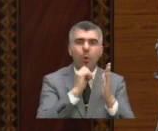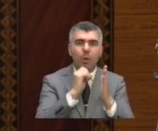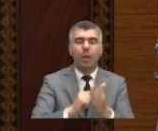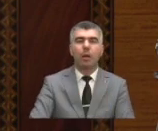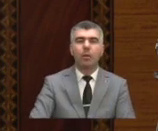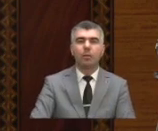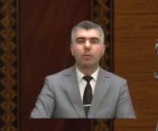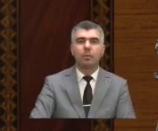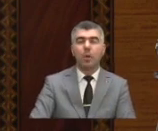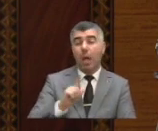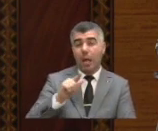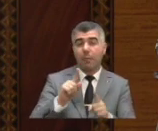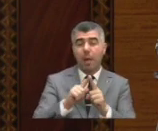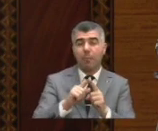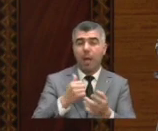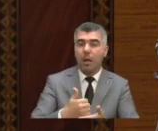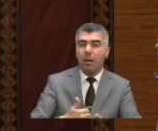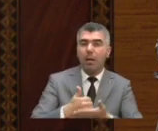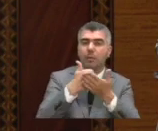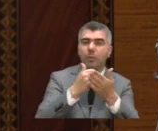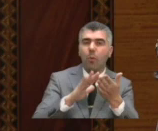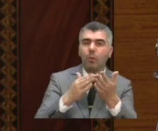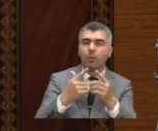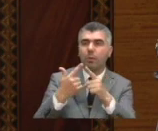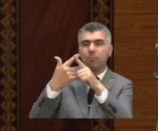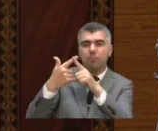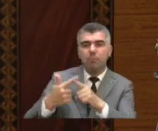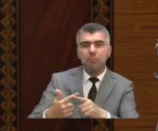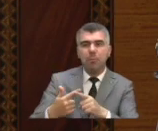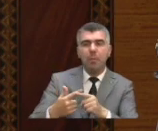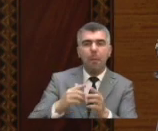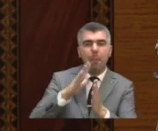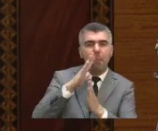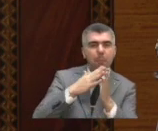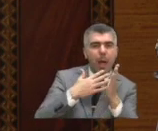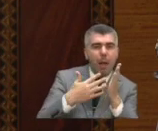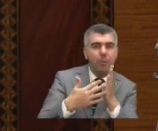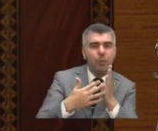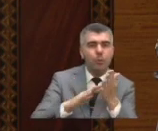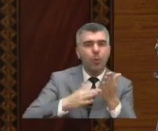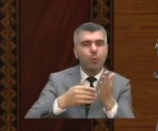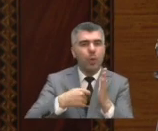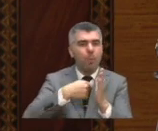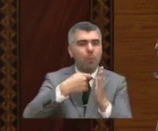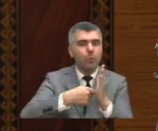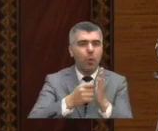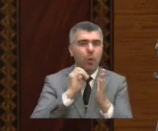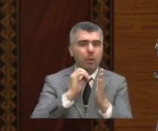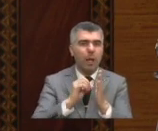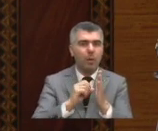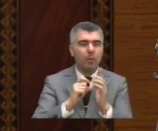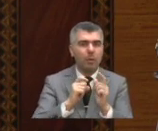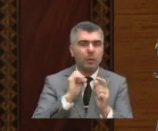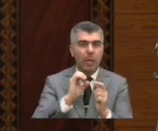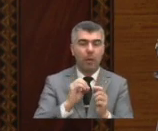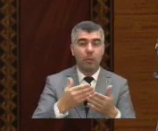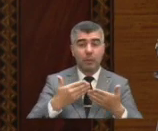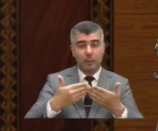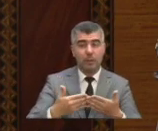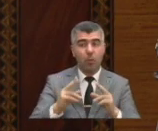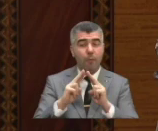المتطلبات التمويليه لتنزيل مختلف الاوراش والبرامج المذكوره واخذ بعين الاعتبار الظرفيه